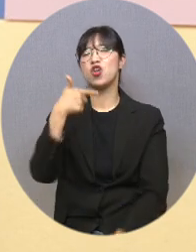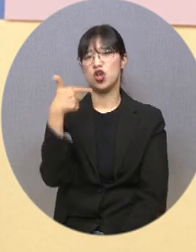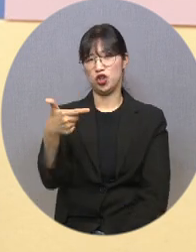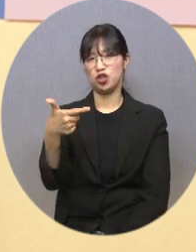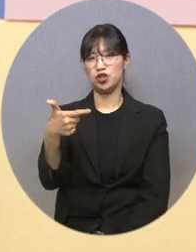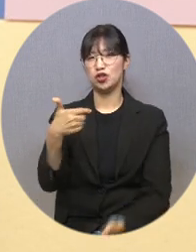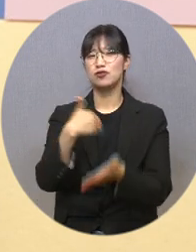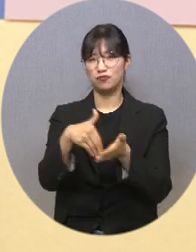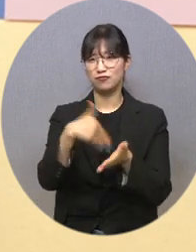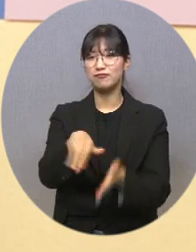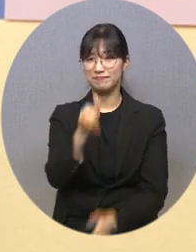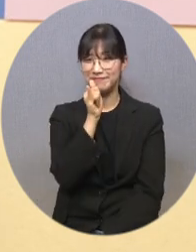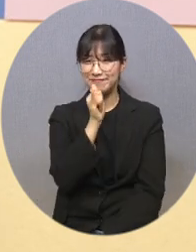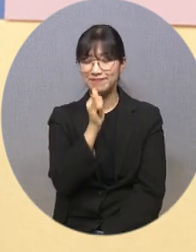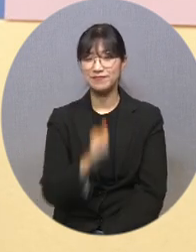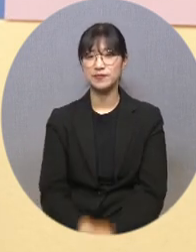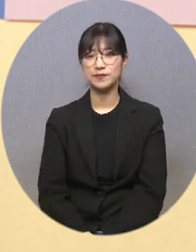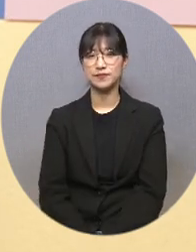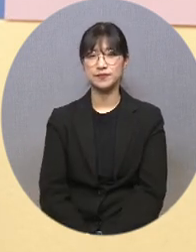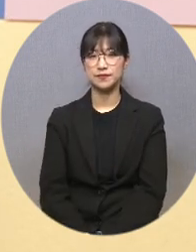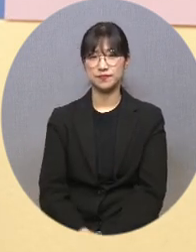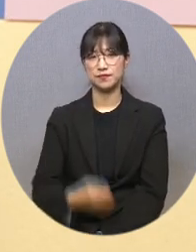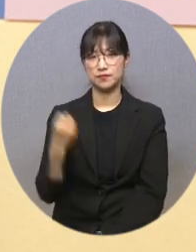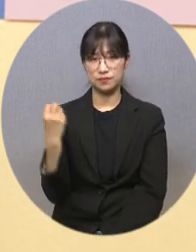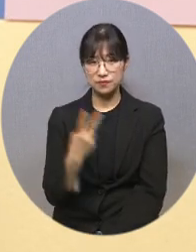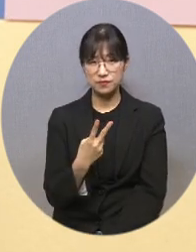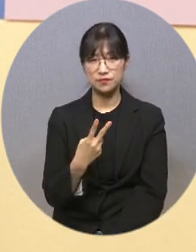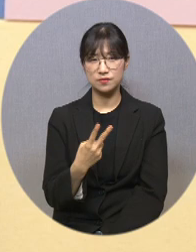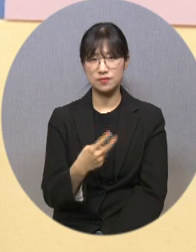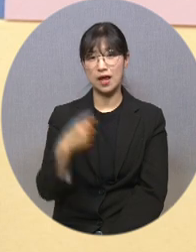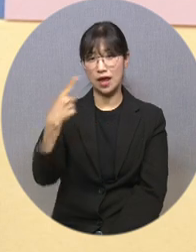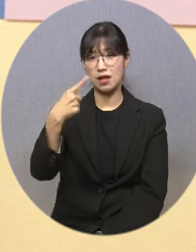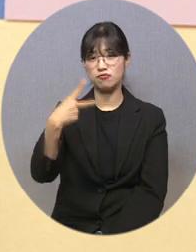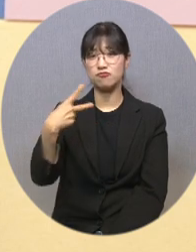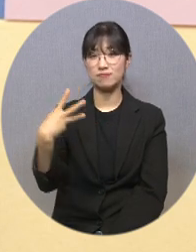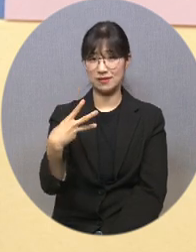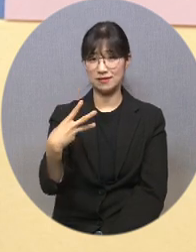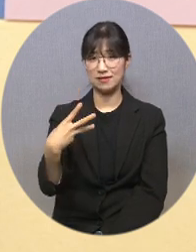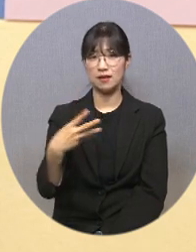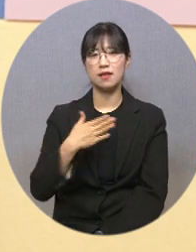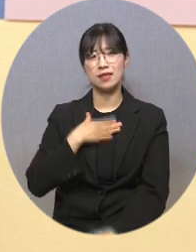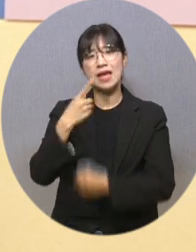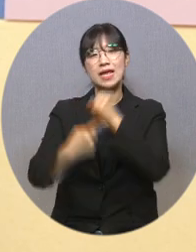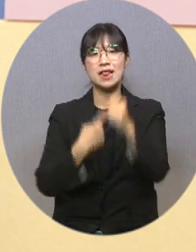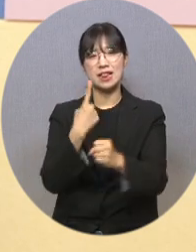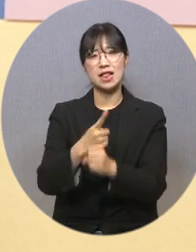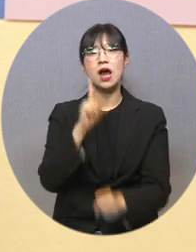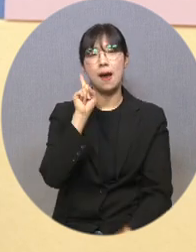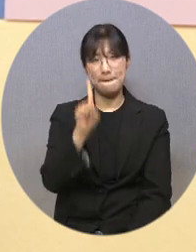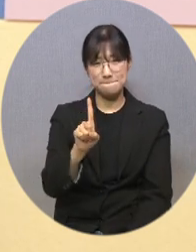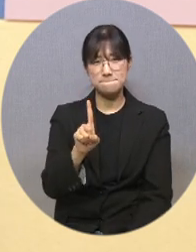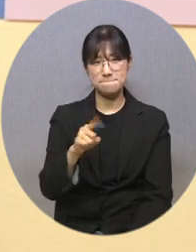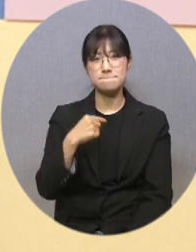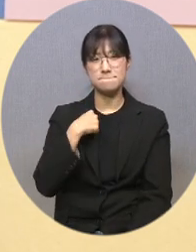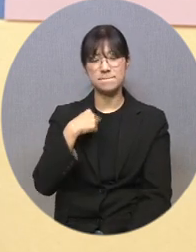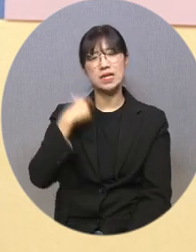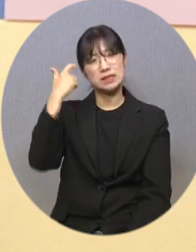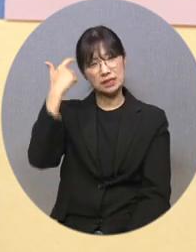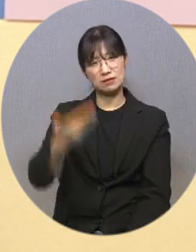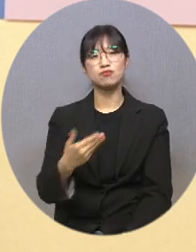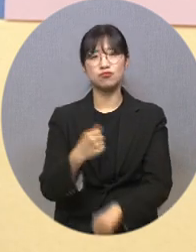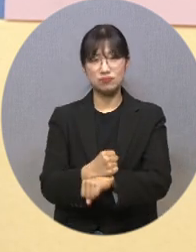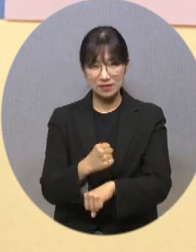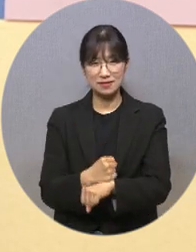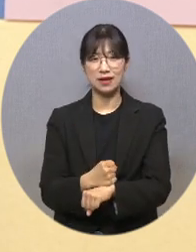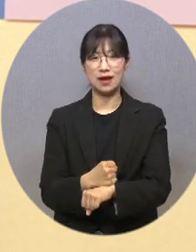정도 발의를 했고, 그다음에 한 세 차례에 걸쳐서 제가 1년에 한 번씩만 도정 질문을 하겠다라고